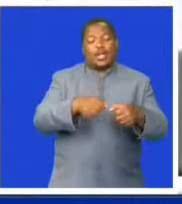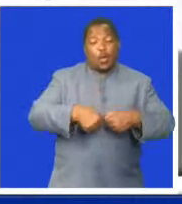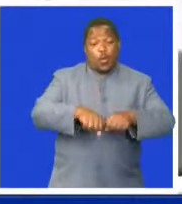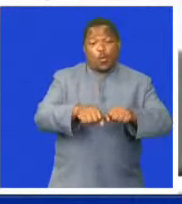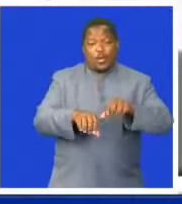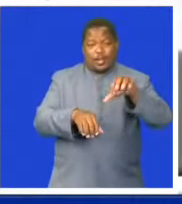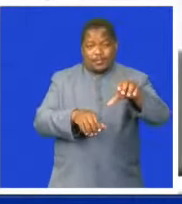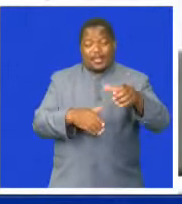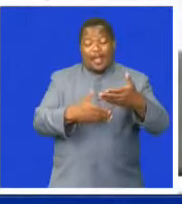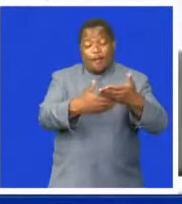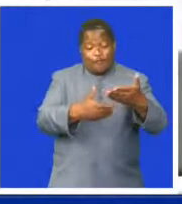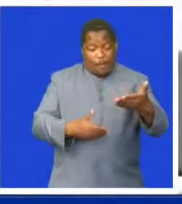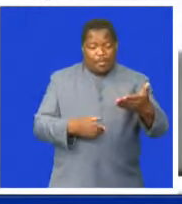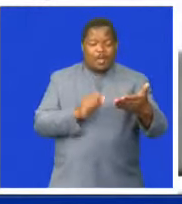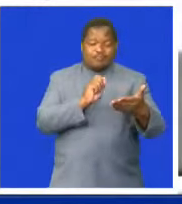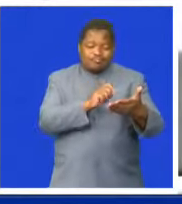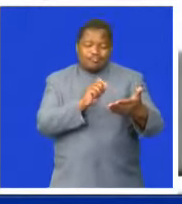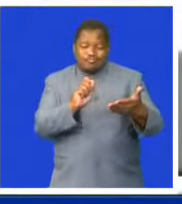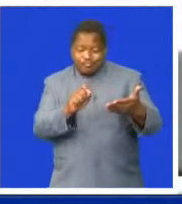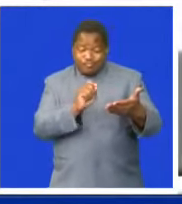Sicela-ke ukuthi kube bantu